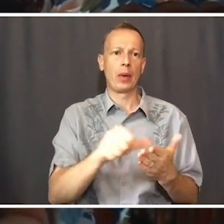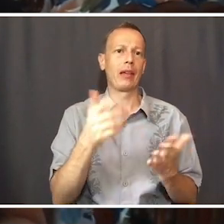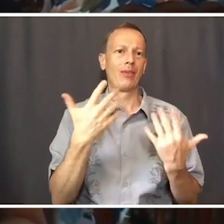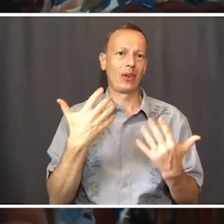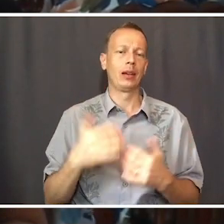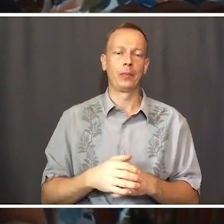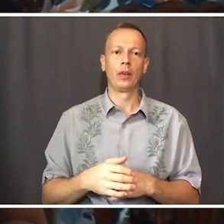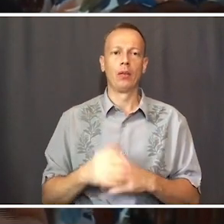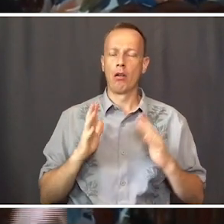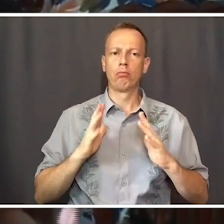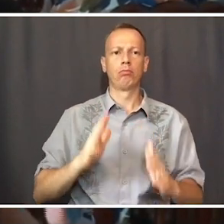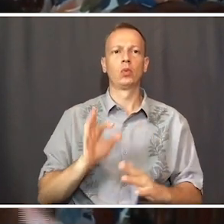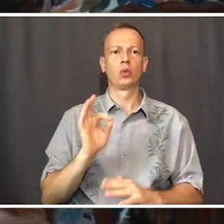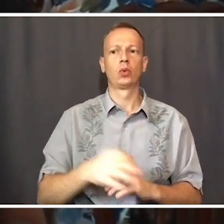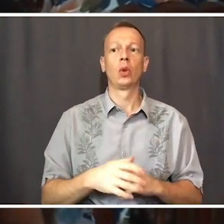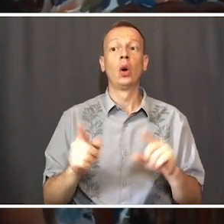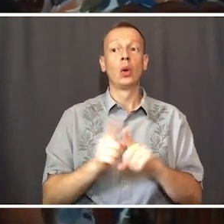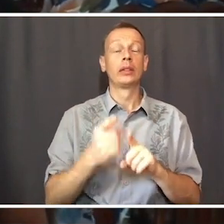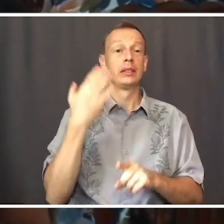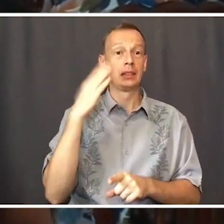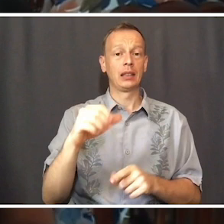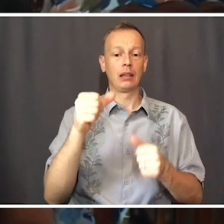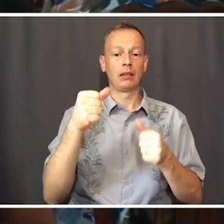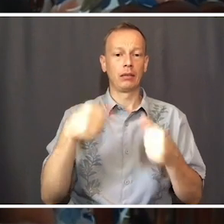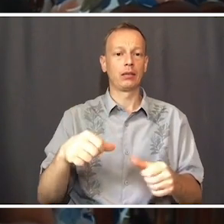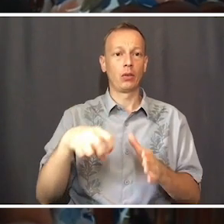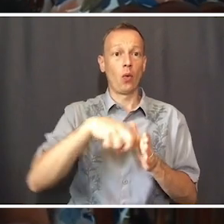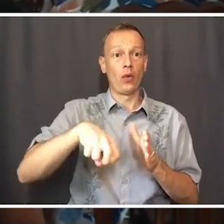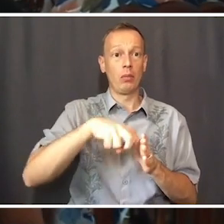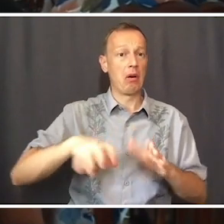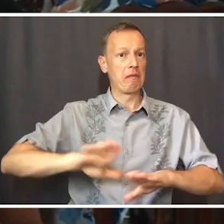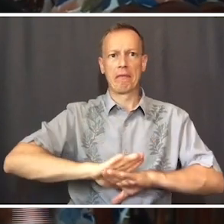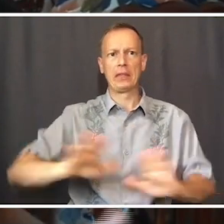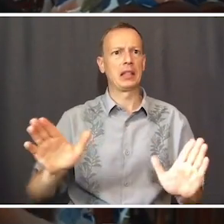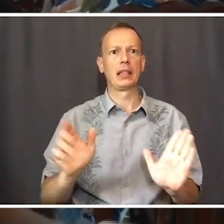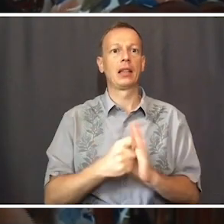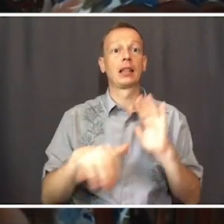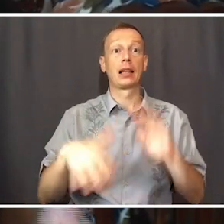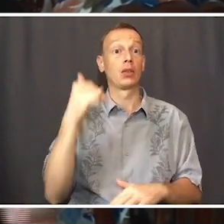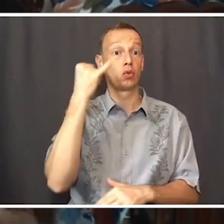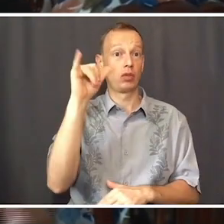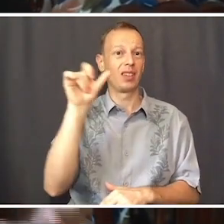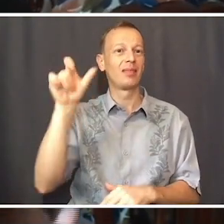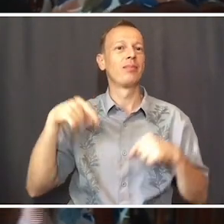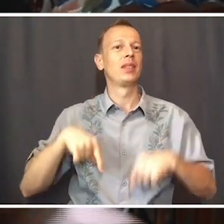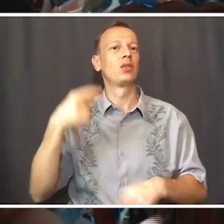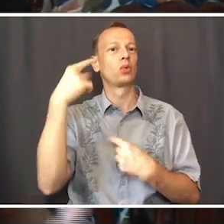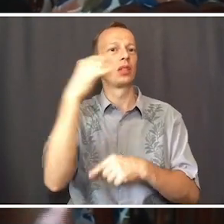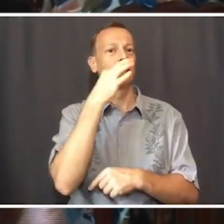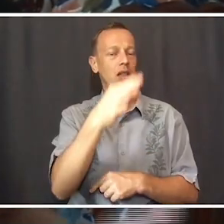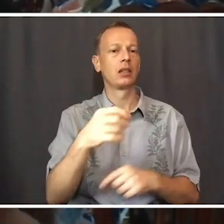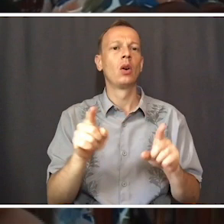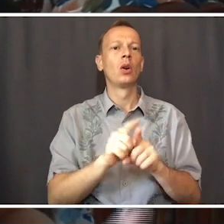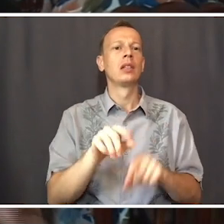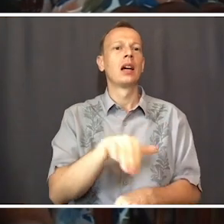donc plus de confinement du tout à partir du 15 juillet. La ministre du Tourisme l'a dit. Aucun agent de voyage